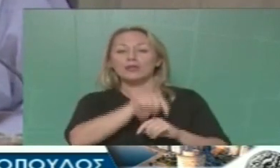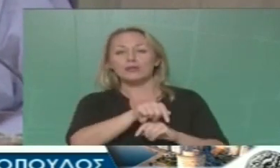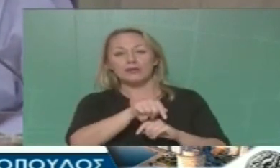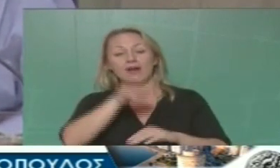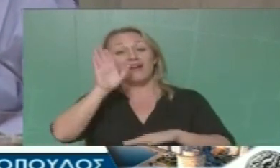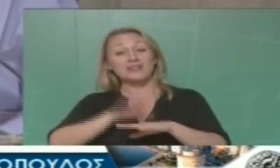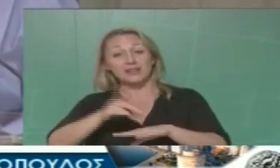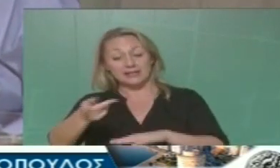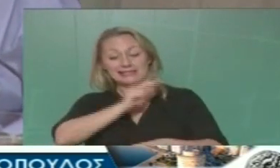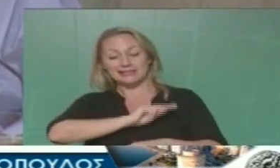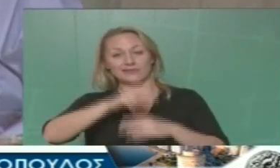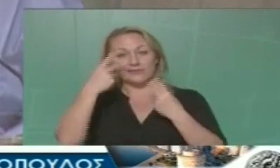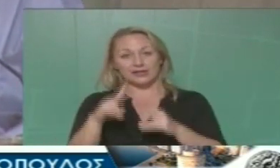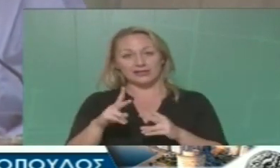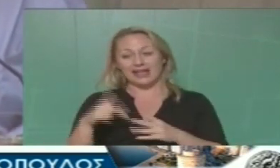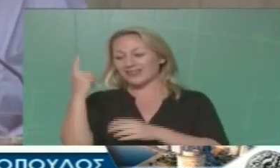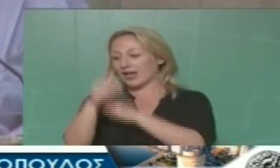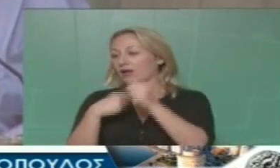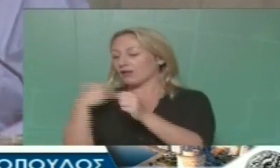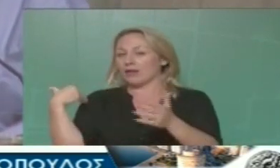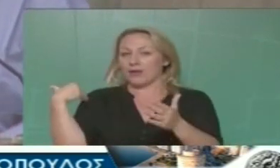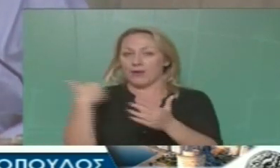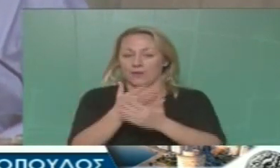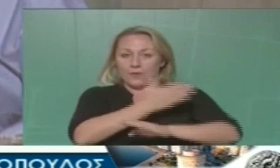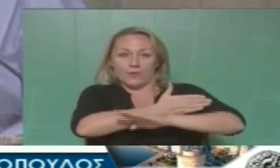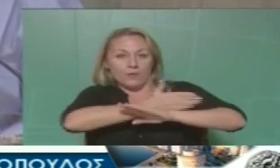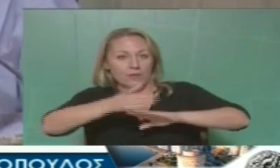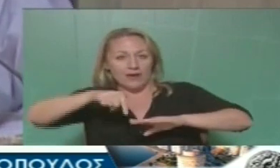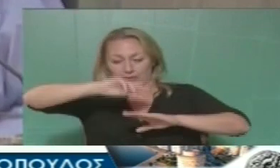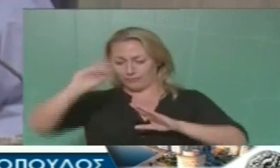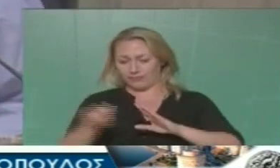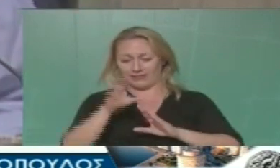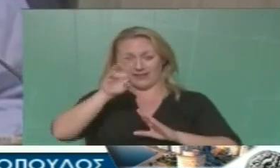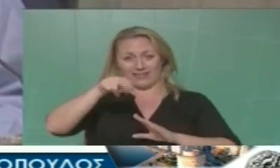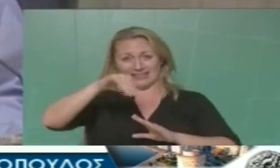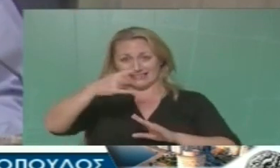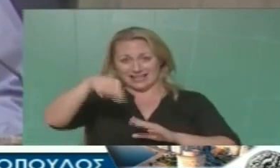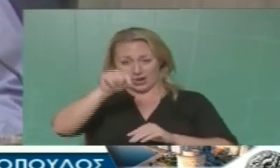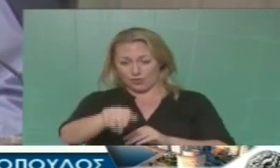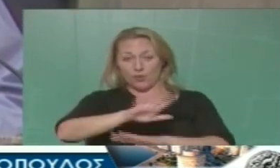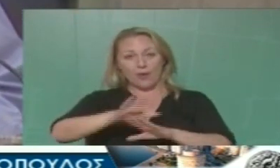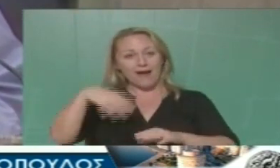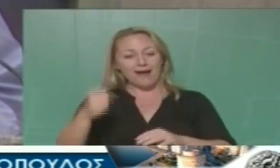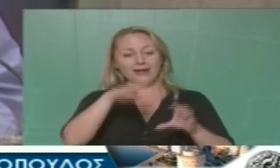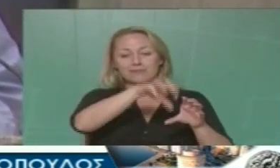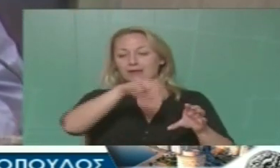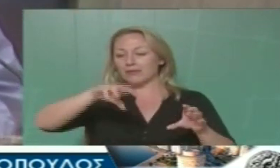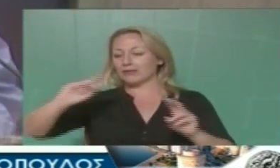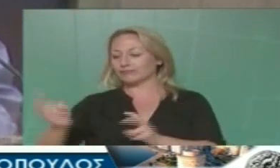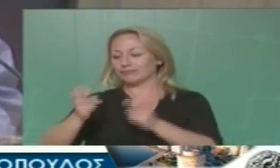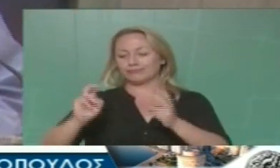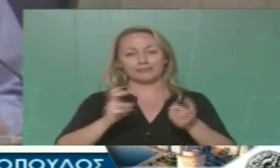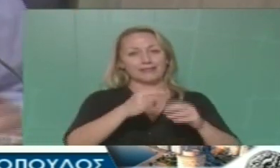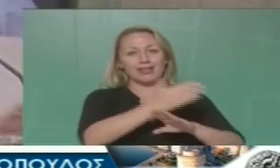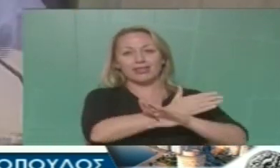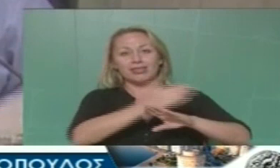συμφέροντα. Γιατί για πάνω από 7 χρόνια καθυστέρηση δεν συνέβη μόνο στη Βενιζέλου για τα αρχαία της, αλλά σε όλα τα τμήματα του έργου.